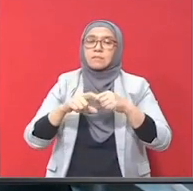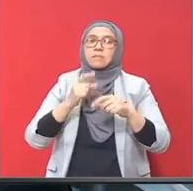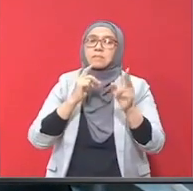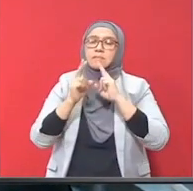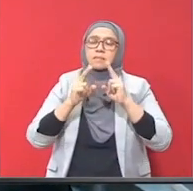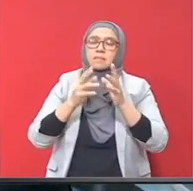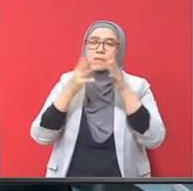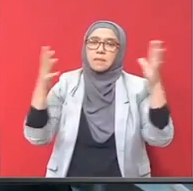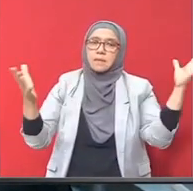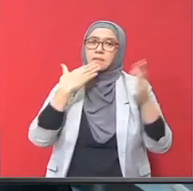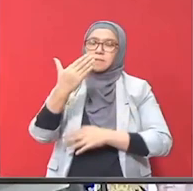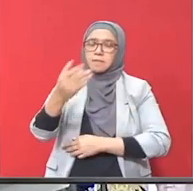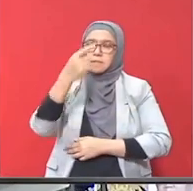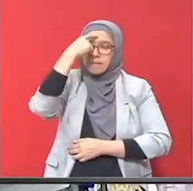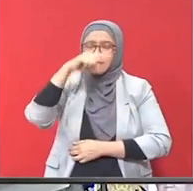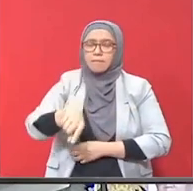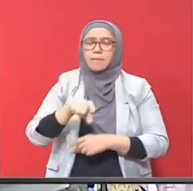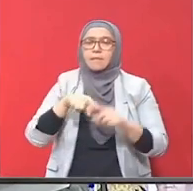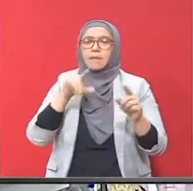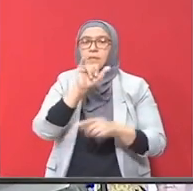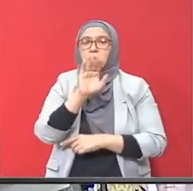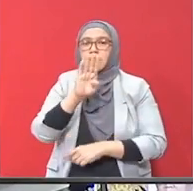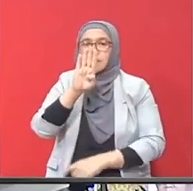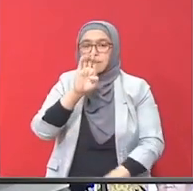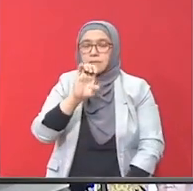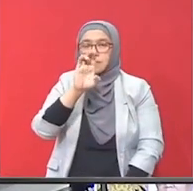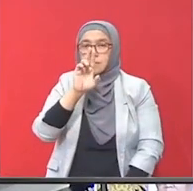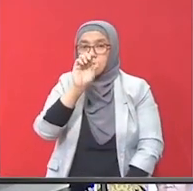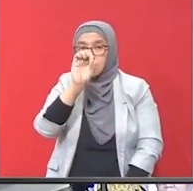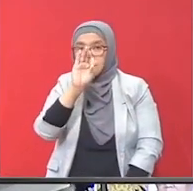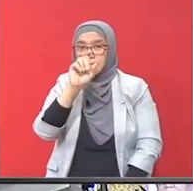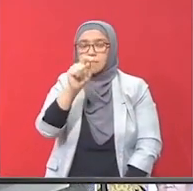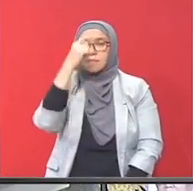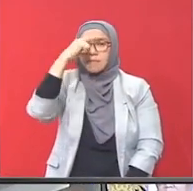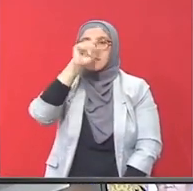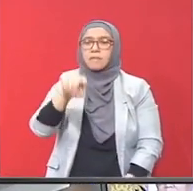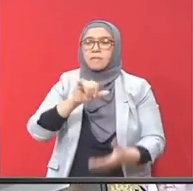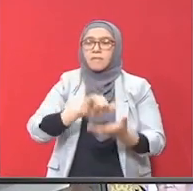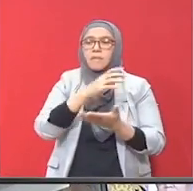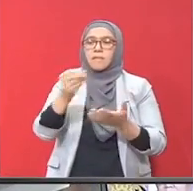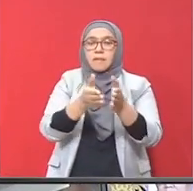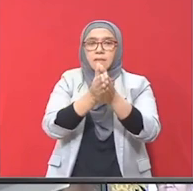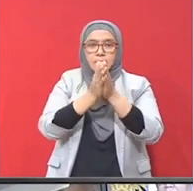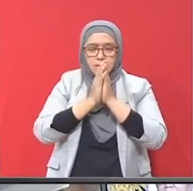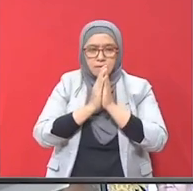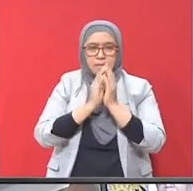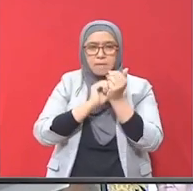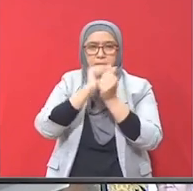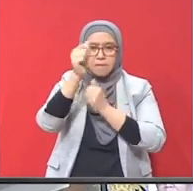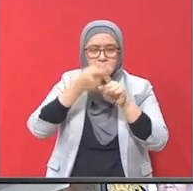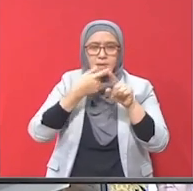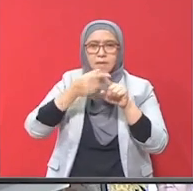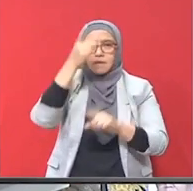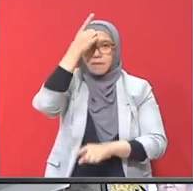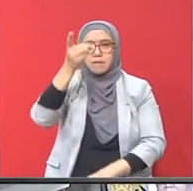yang terhormat default di atas soalnya dikemukakan saya juga ingin memohon izin kepada Datu impor tua untuk